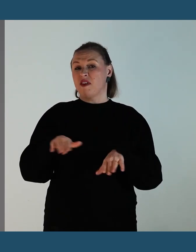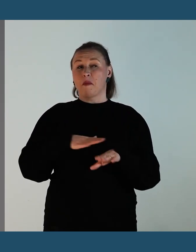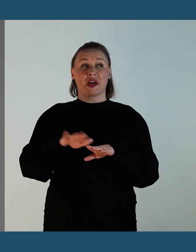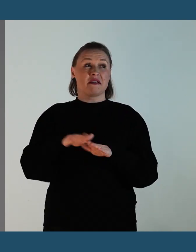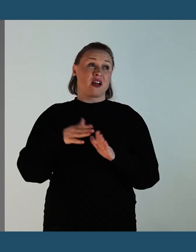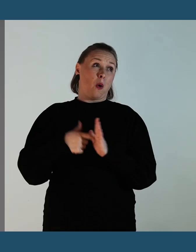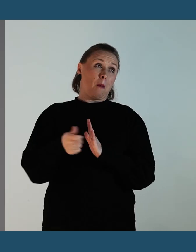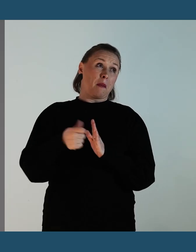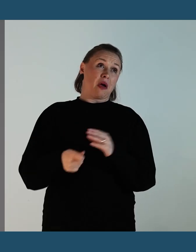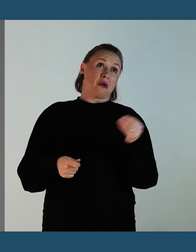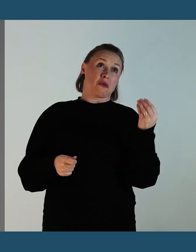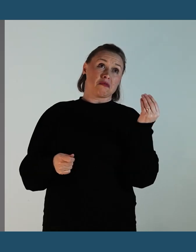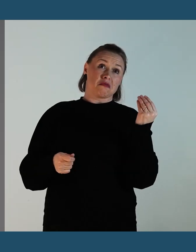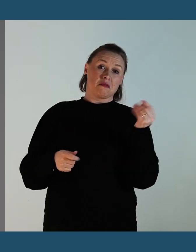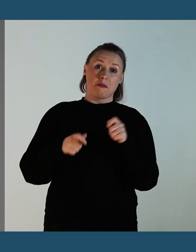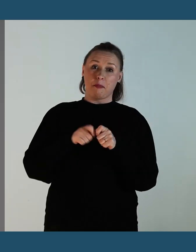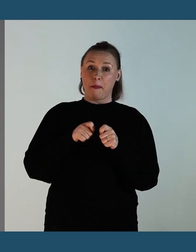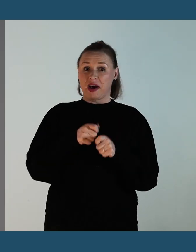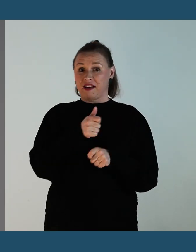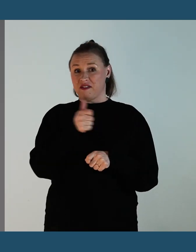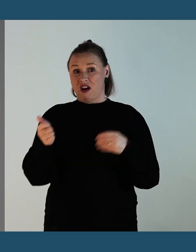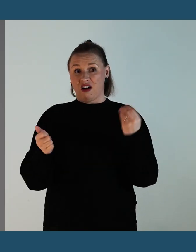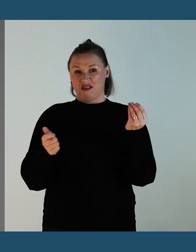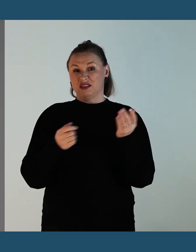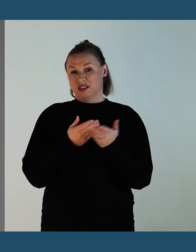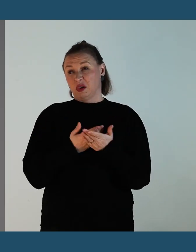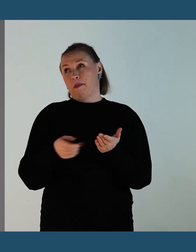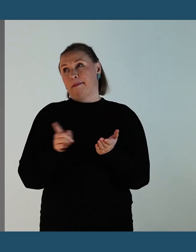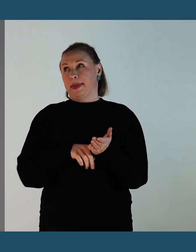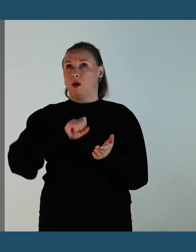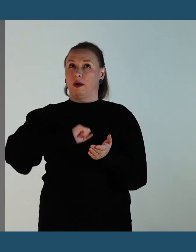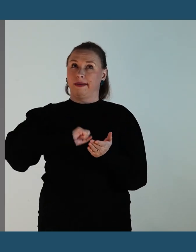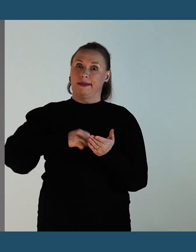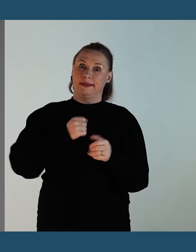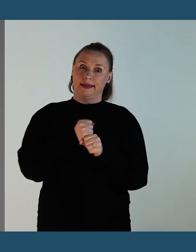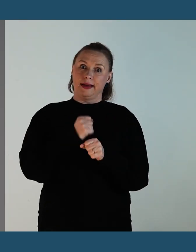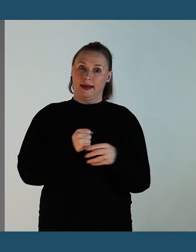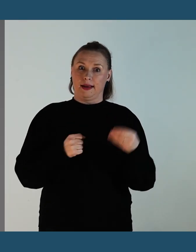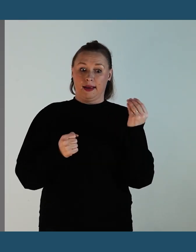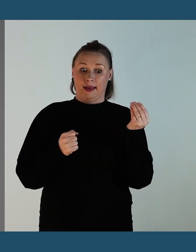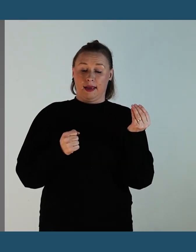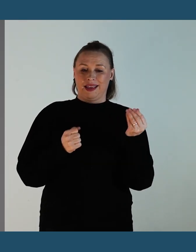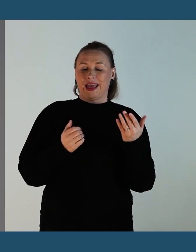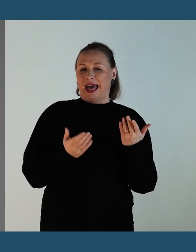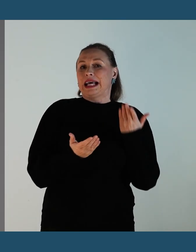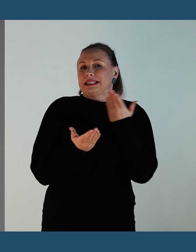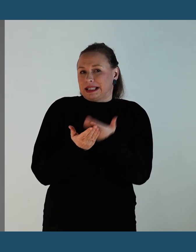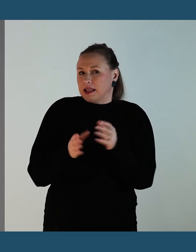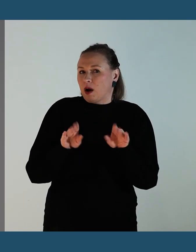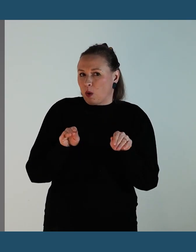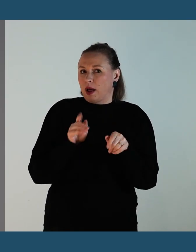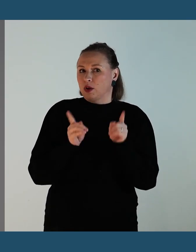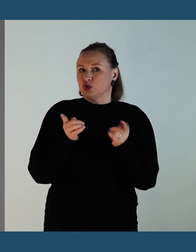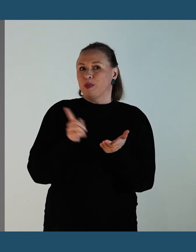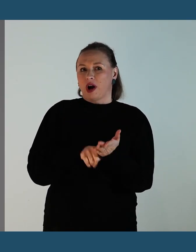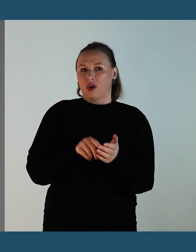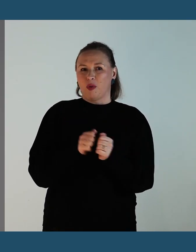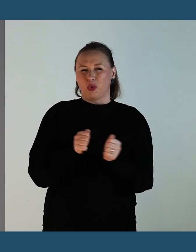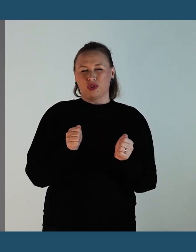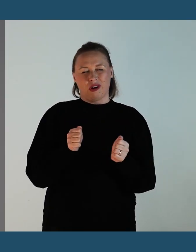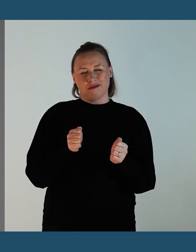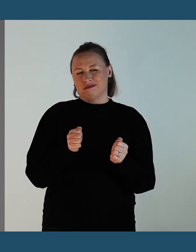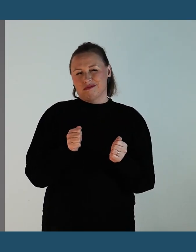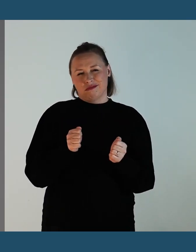Sillä ei niinku tehdä mitään. Se on paperi, joka tehdään, kun on pakko tehdä. Sitten se esitetään, jos se on pakko esittää. Meillä ei ole niin kuin oikeastaan minkään